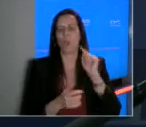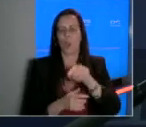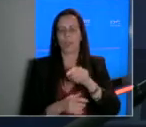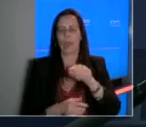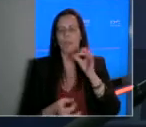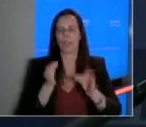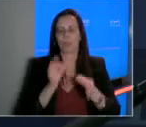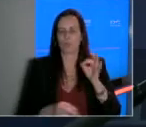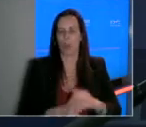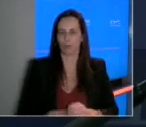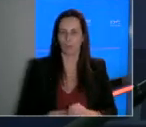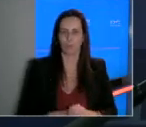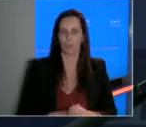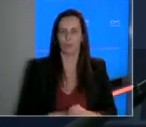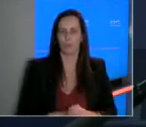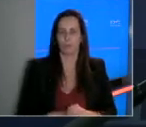מספסל הנאשמים,